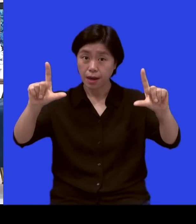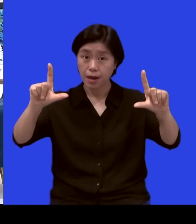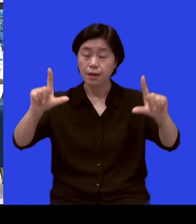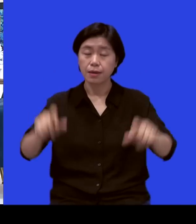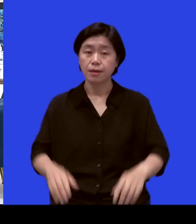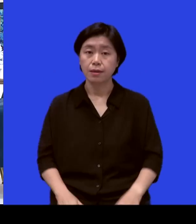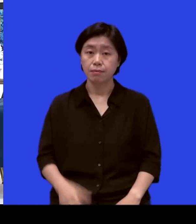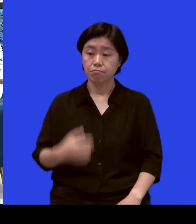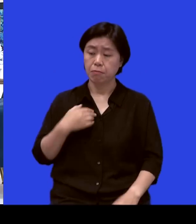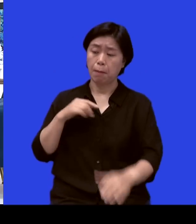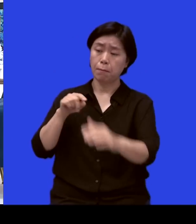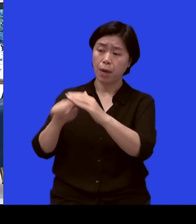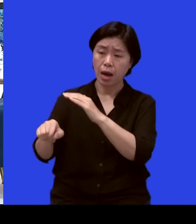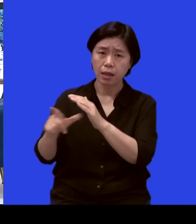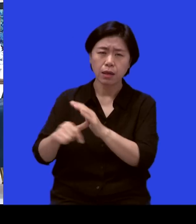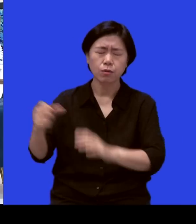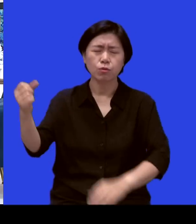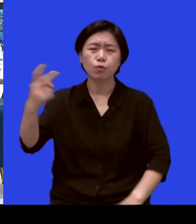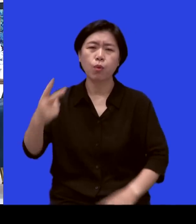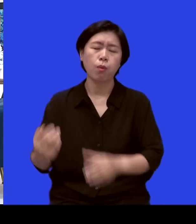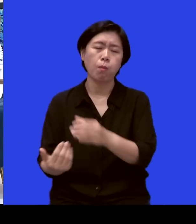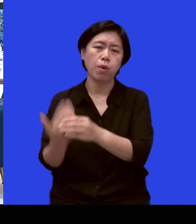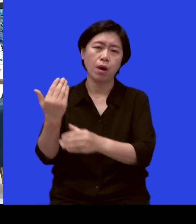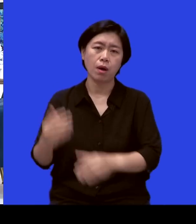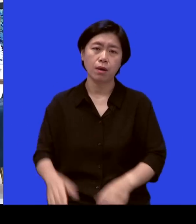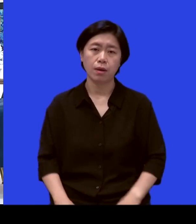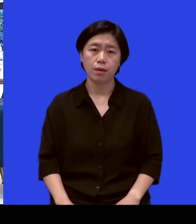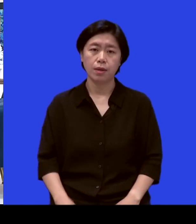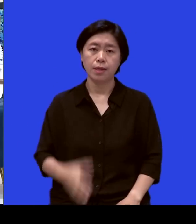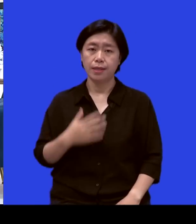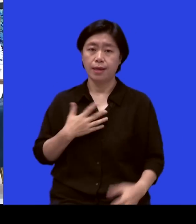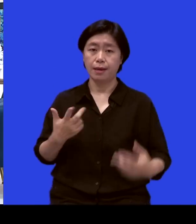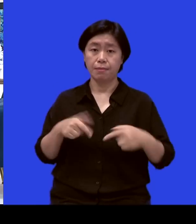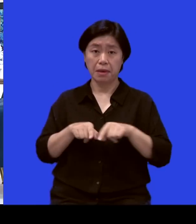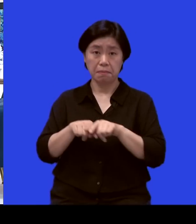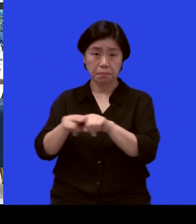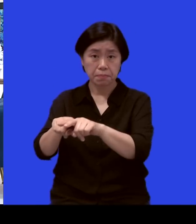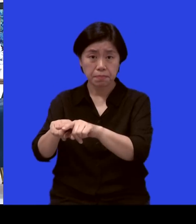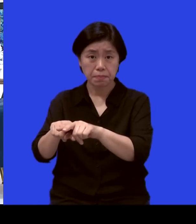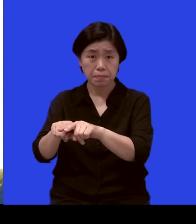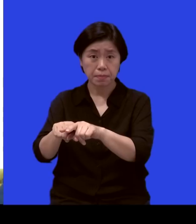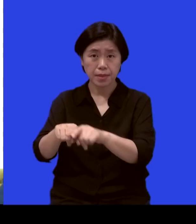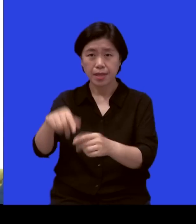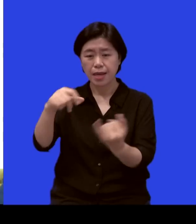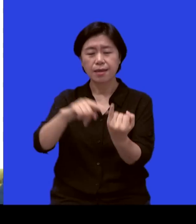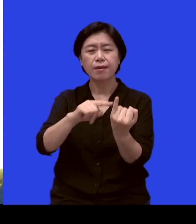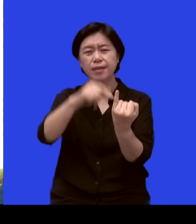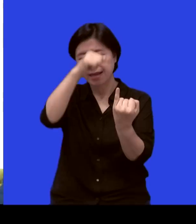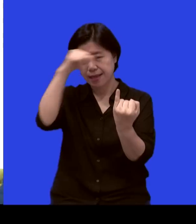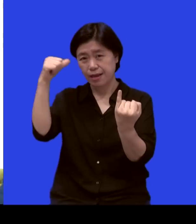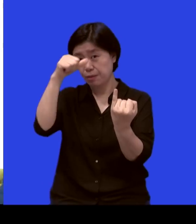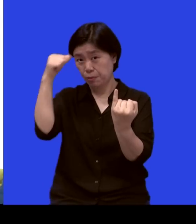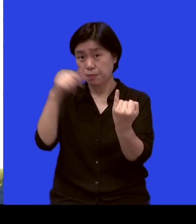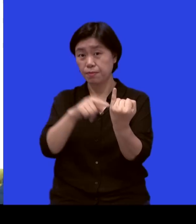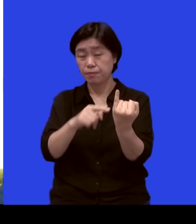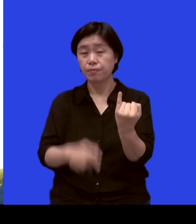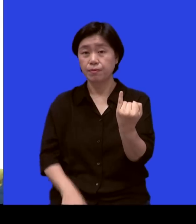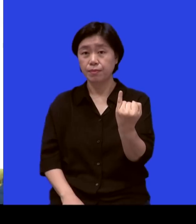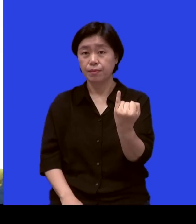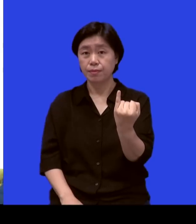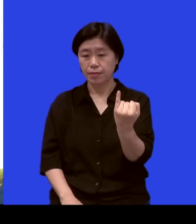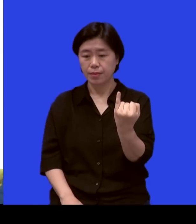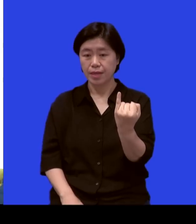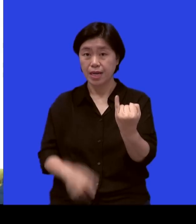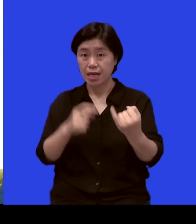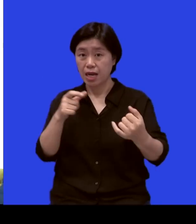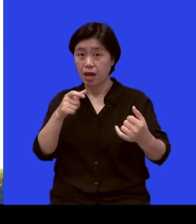그때도 사고가 난 거예요. 근데 우리 함께 갔던 장로님이 그 빙판에 발을 좀